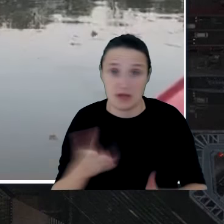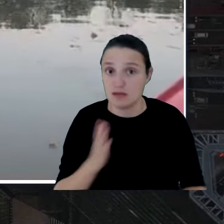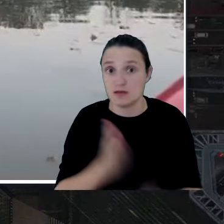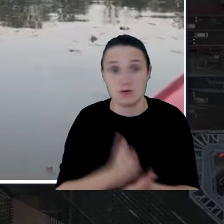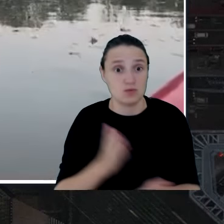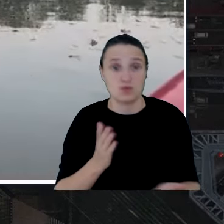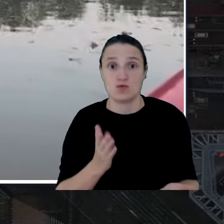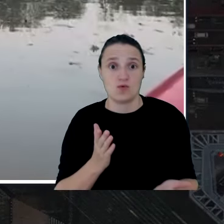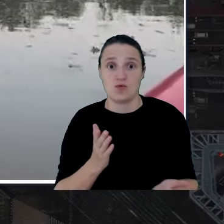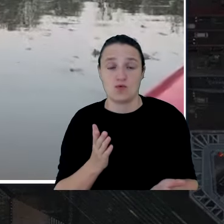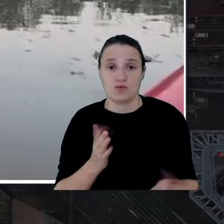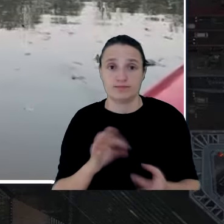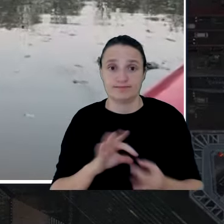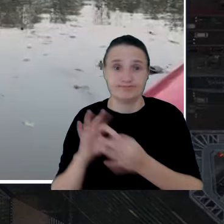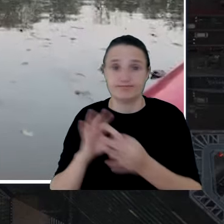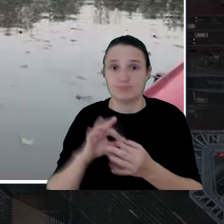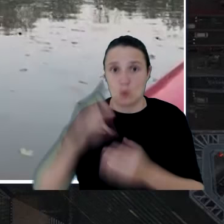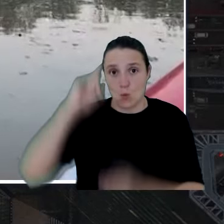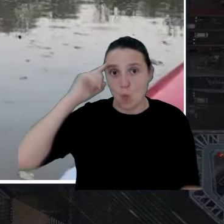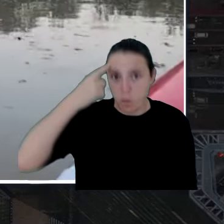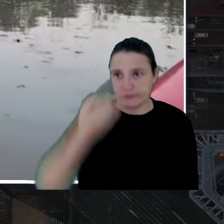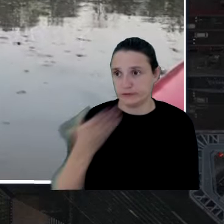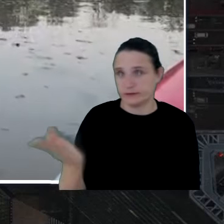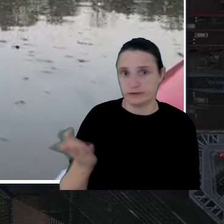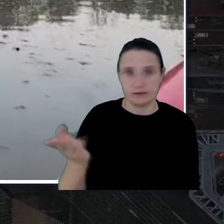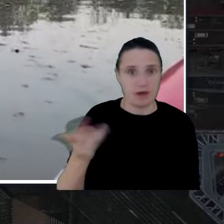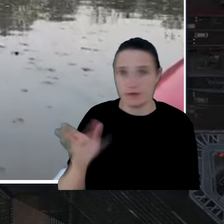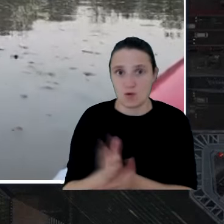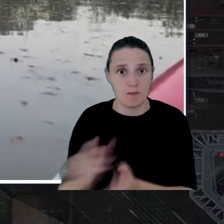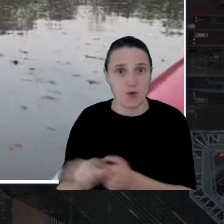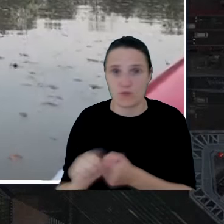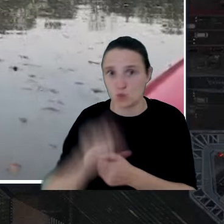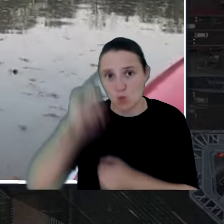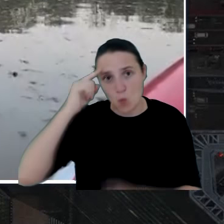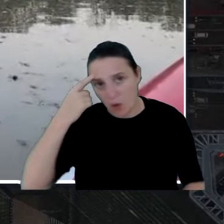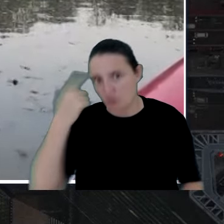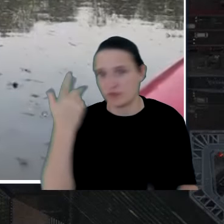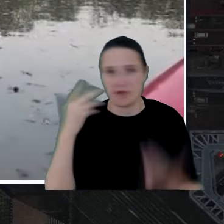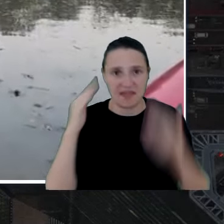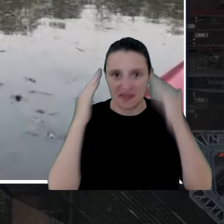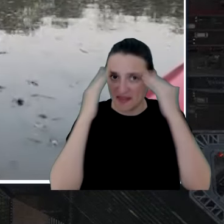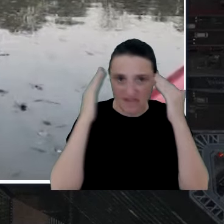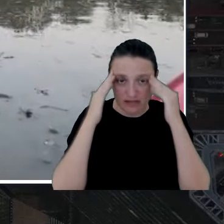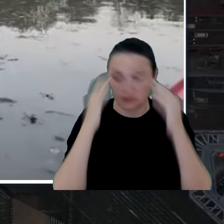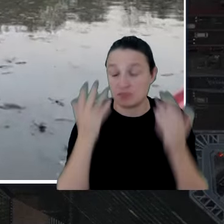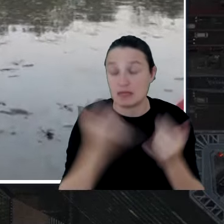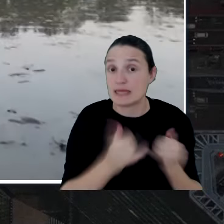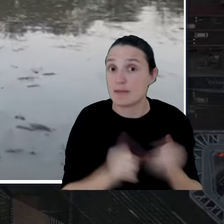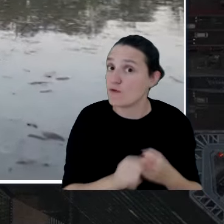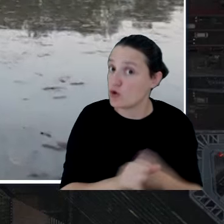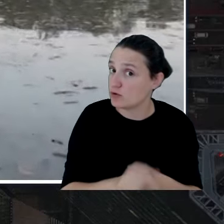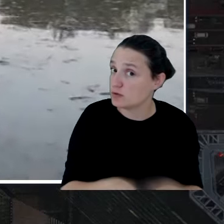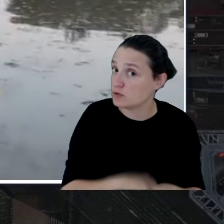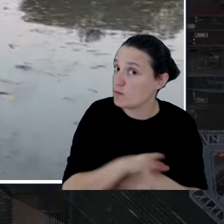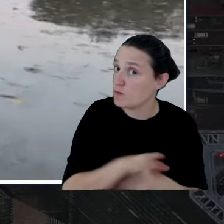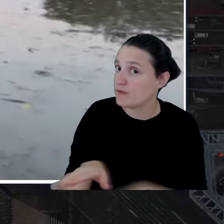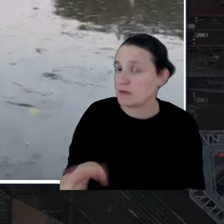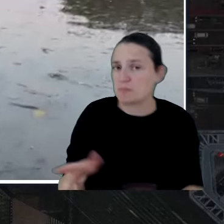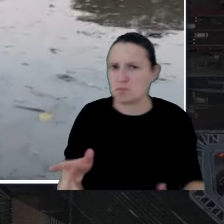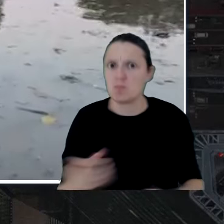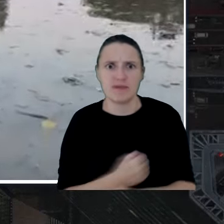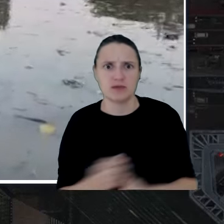wynikający z ich, nie wiem, głupoty czy ignorancji, tylko z jakichś innych powodów, to już jest naprawdę bardzo poważna sprawa